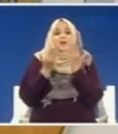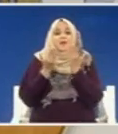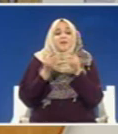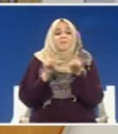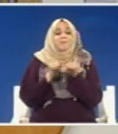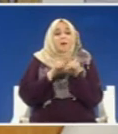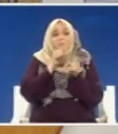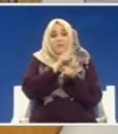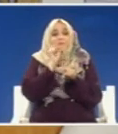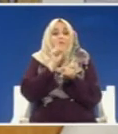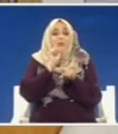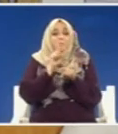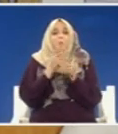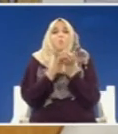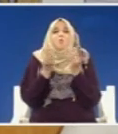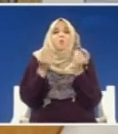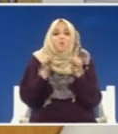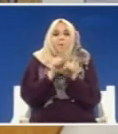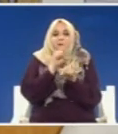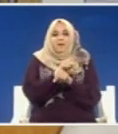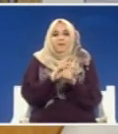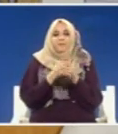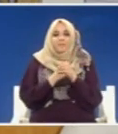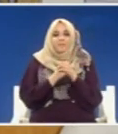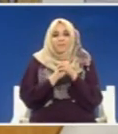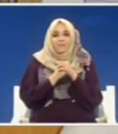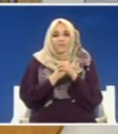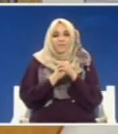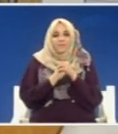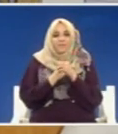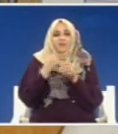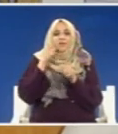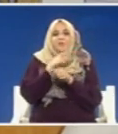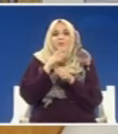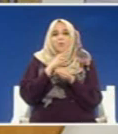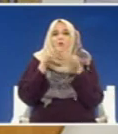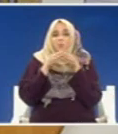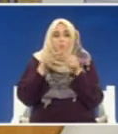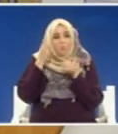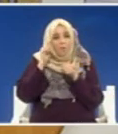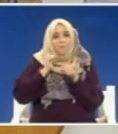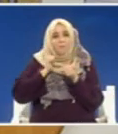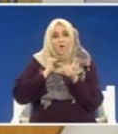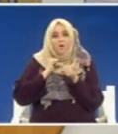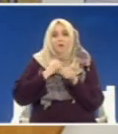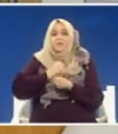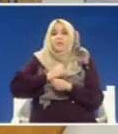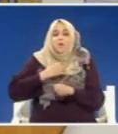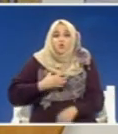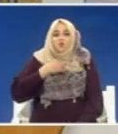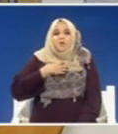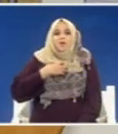احنا. أيوة. أنت سألتي على الأم الكريمة الله يرحمها التي لم تحتمل